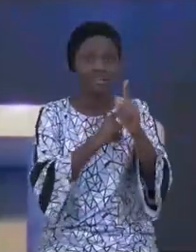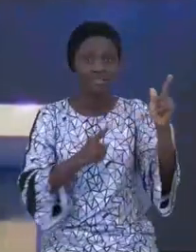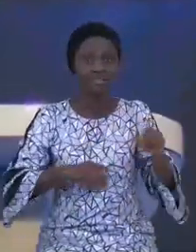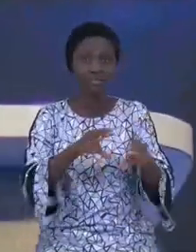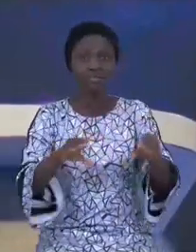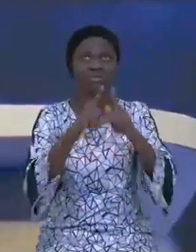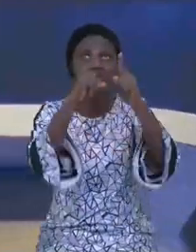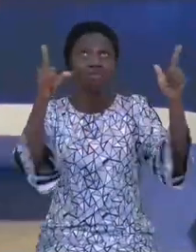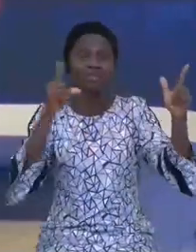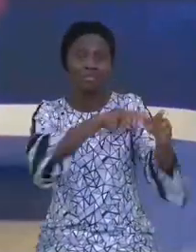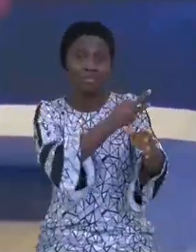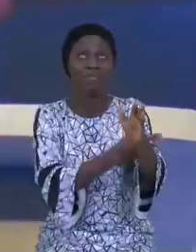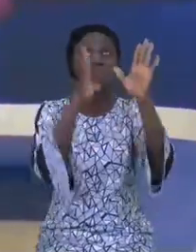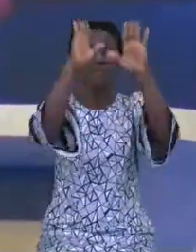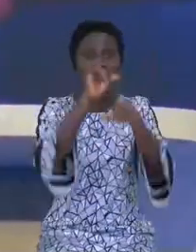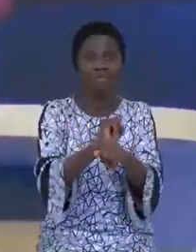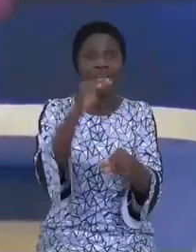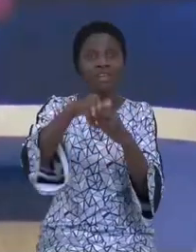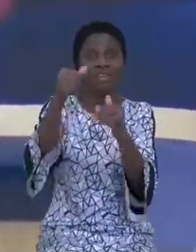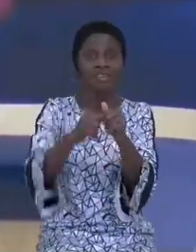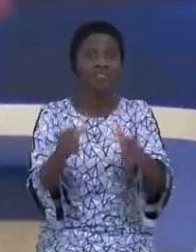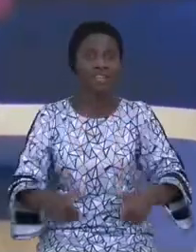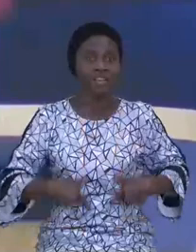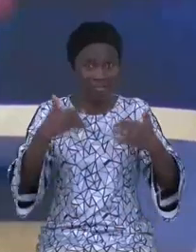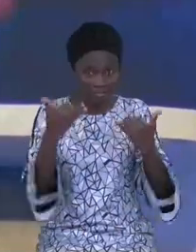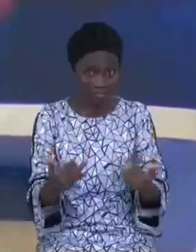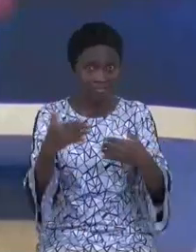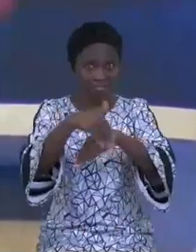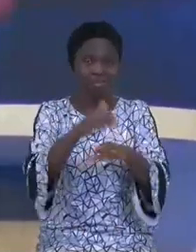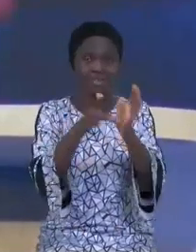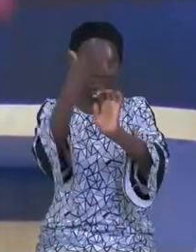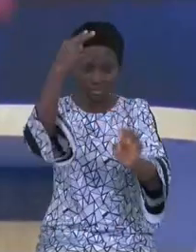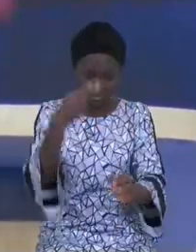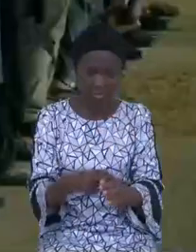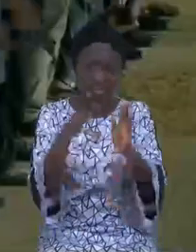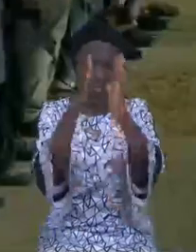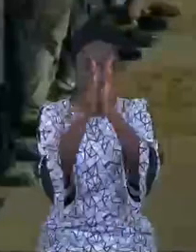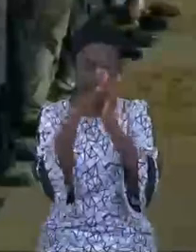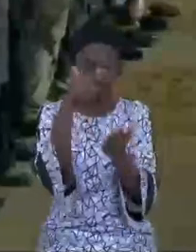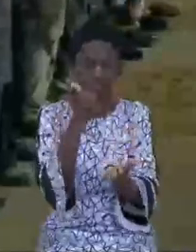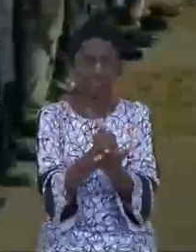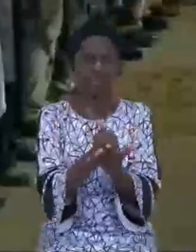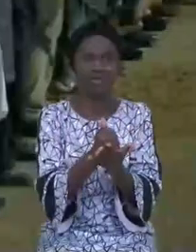Et fasse de grandes choses dans chaque vie ce soir au nom de Jésus.